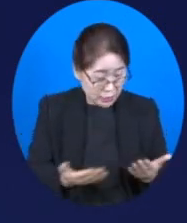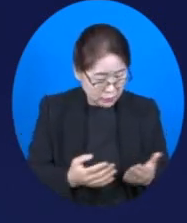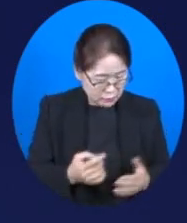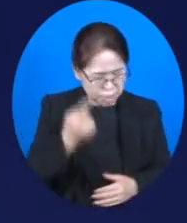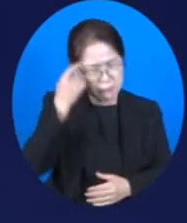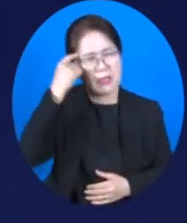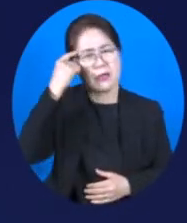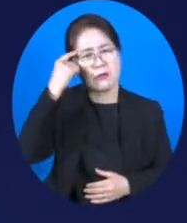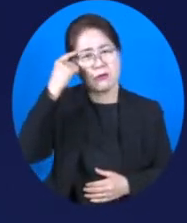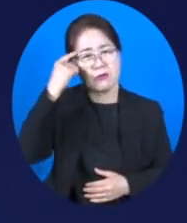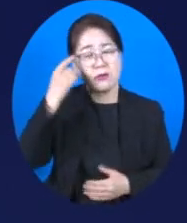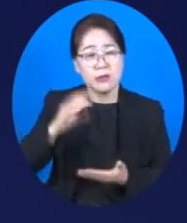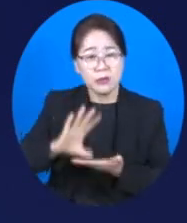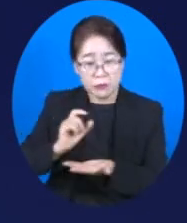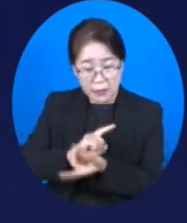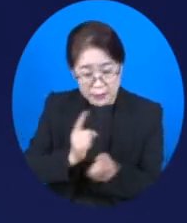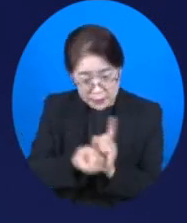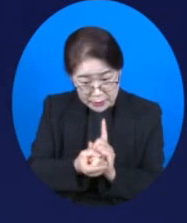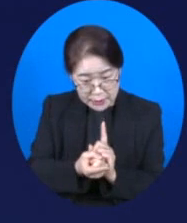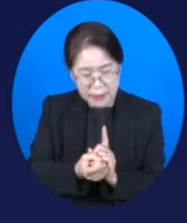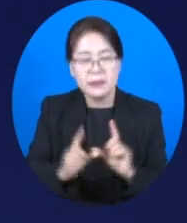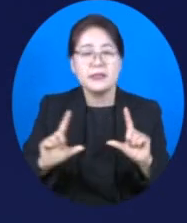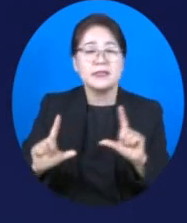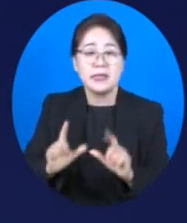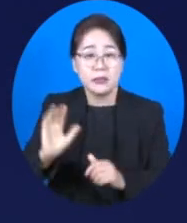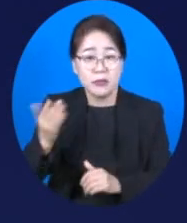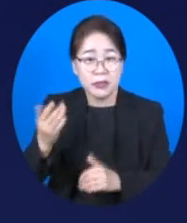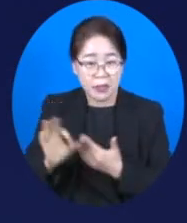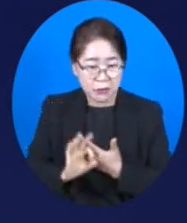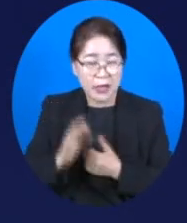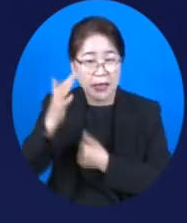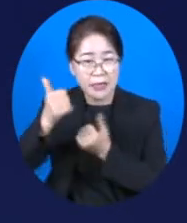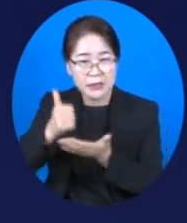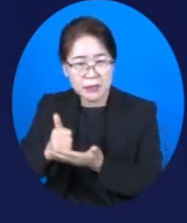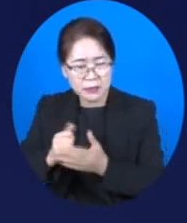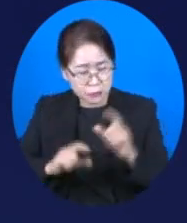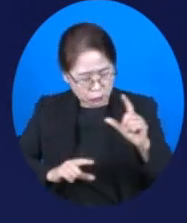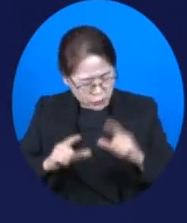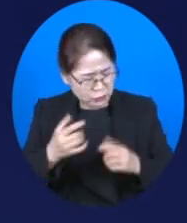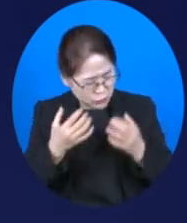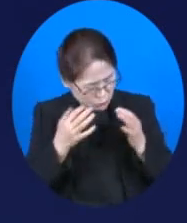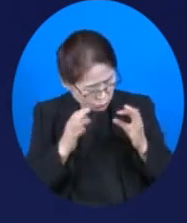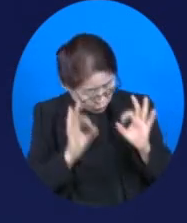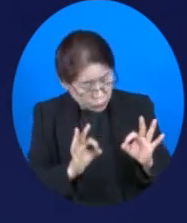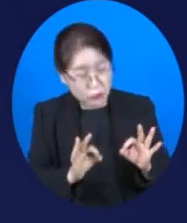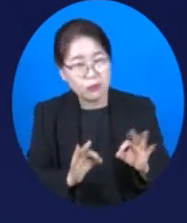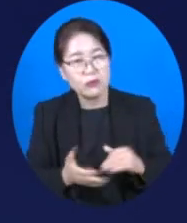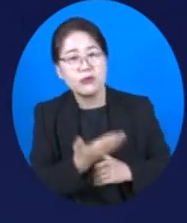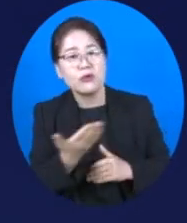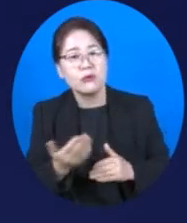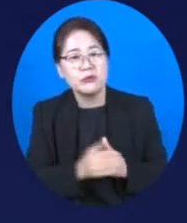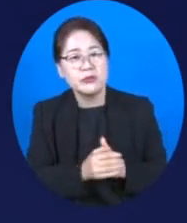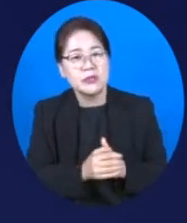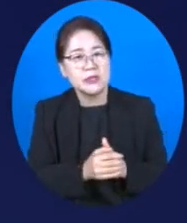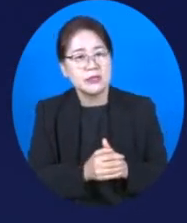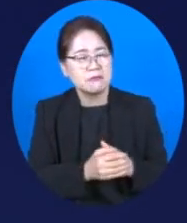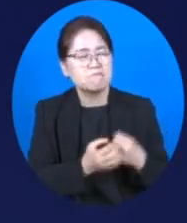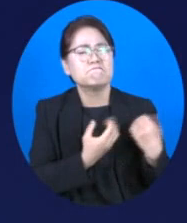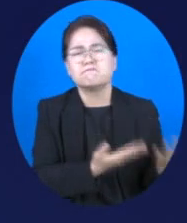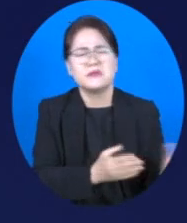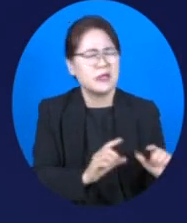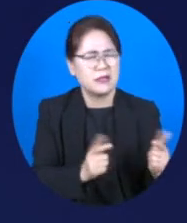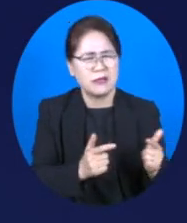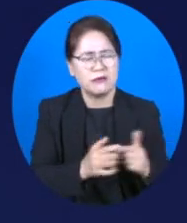깨닫고 그리스도의 대사로서의 삶을 살아간다면 하나님은 그 모습을 보시고 여러분들을 절대로 그냥 두지